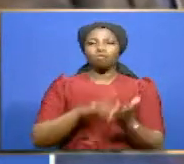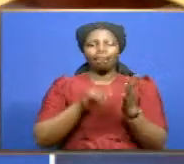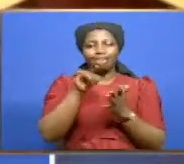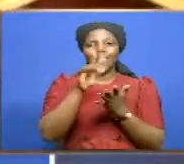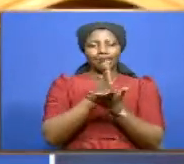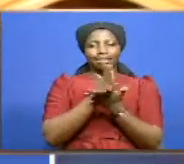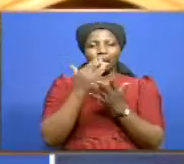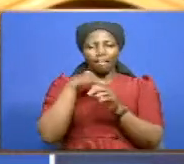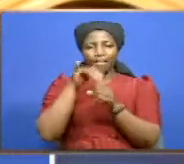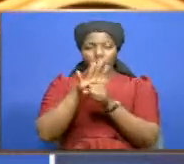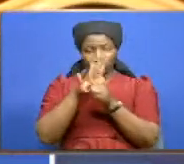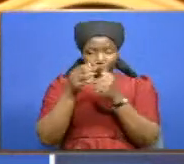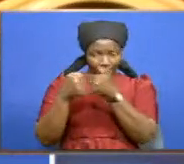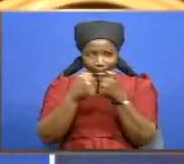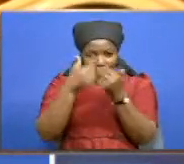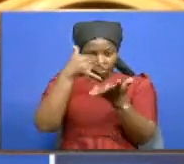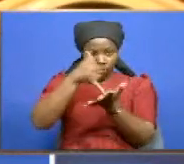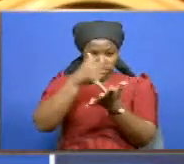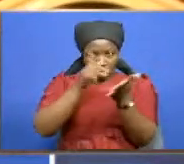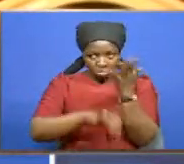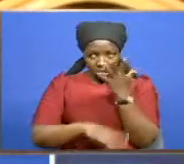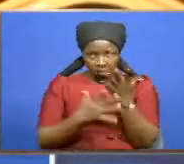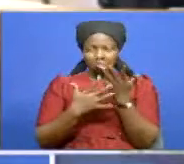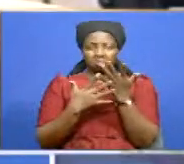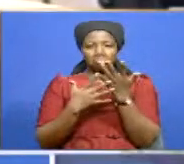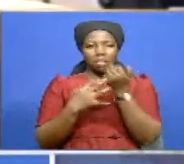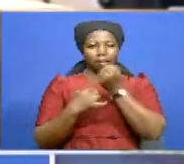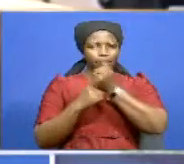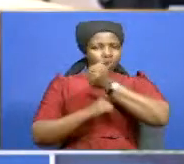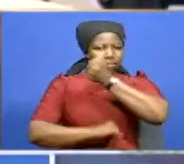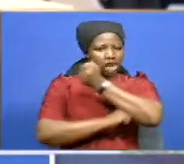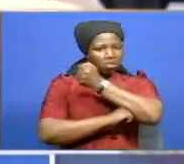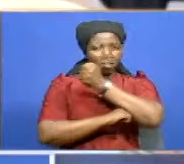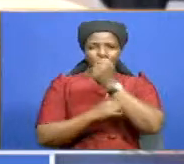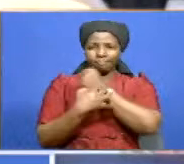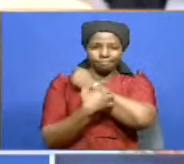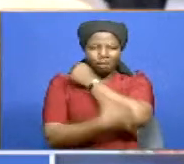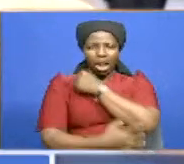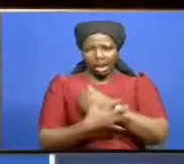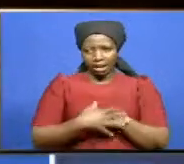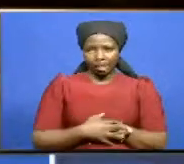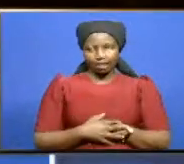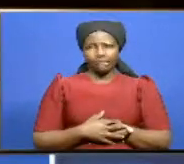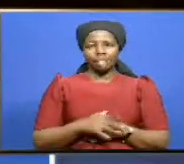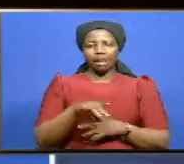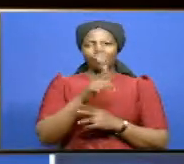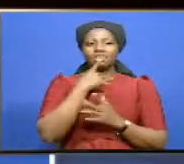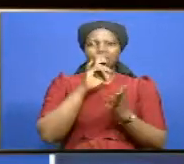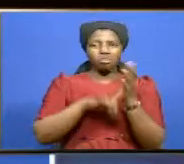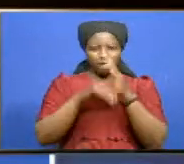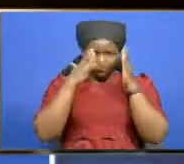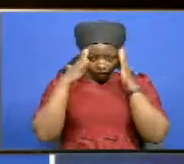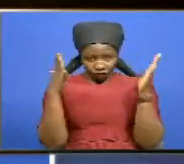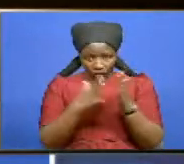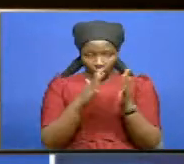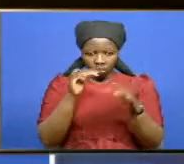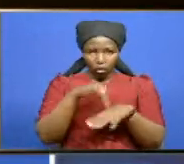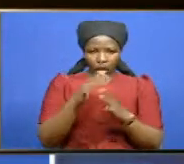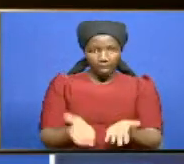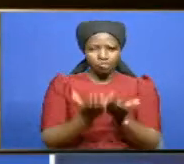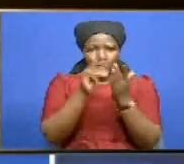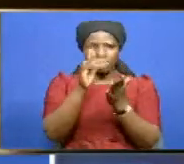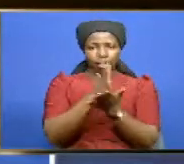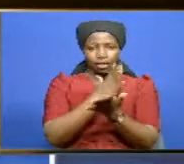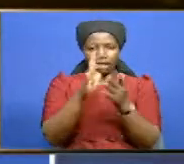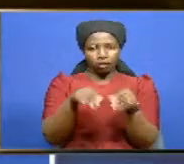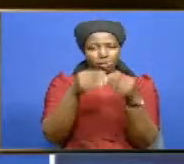changamoto nyingi ikiwemo miundombinu hafifu. Aruasa alisema wanapatia kipaumbele kuimarishwa kwa sekta hiyo ili kutoa